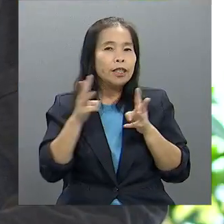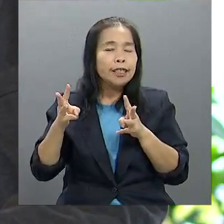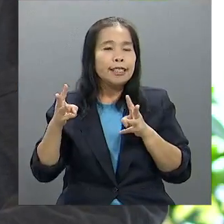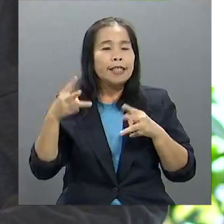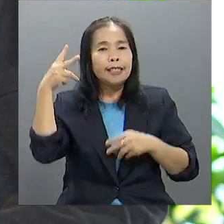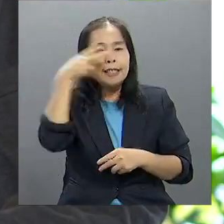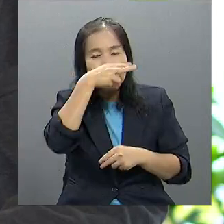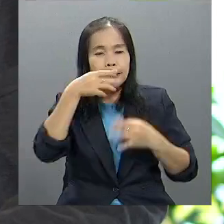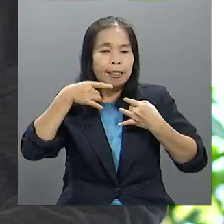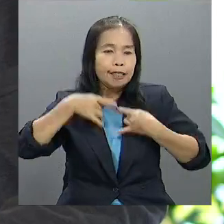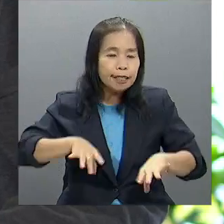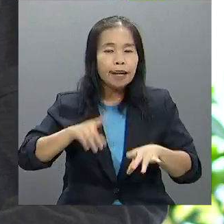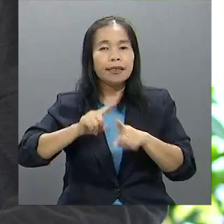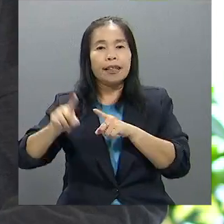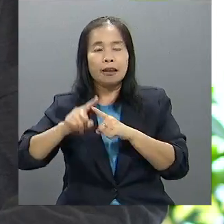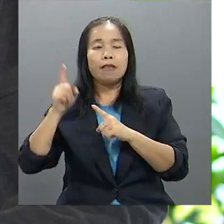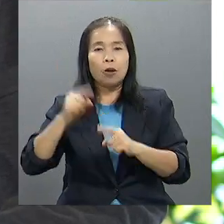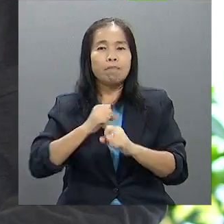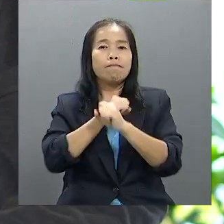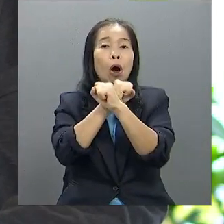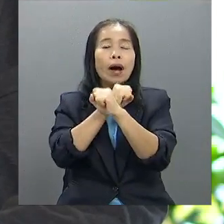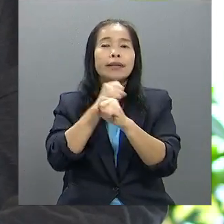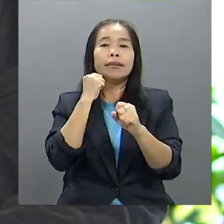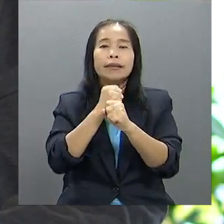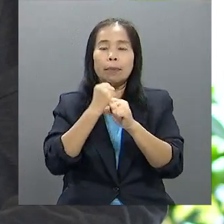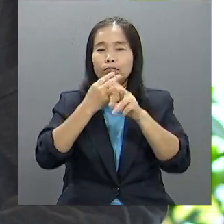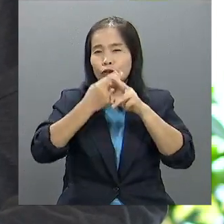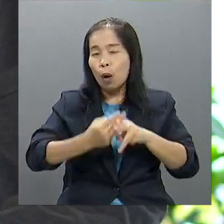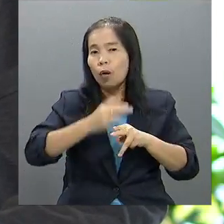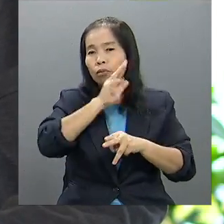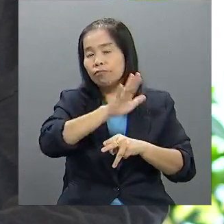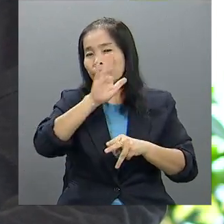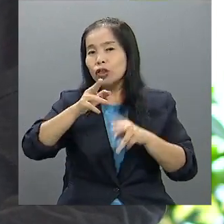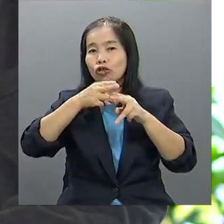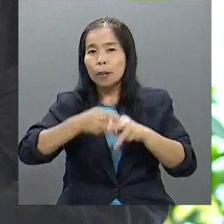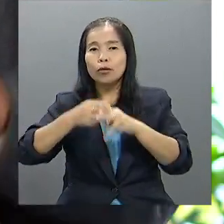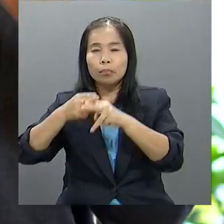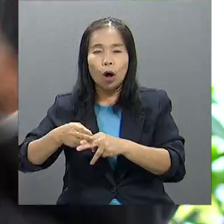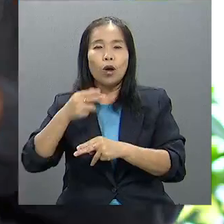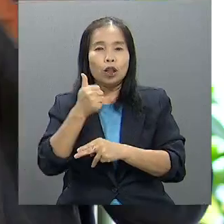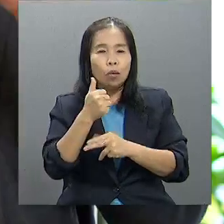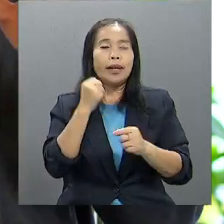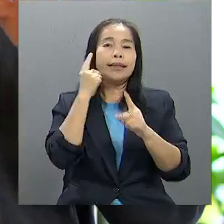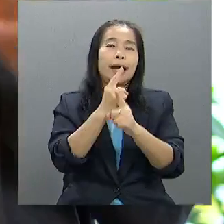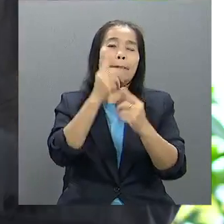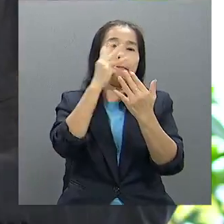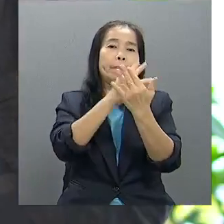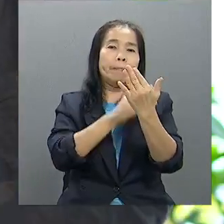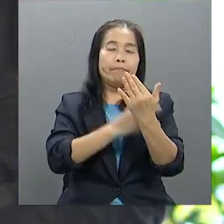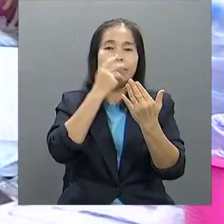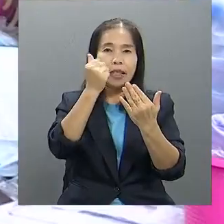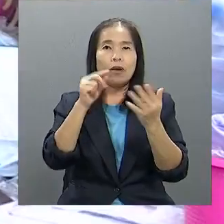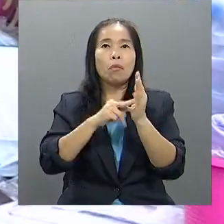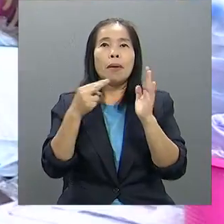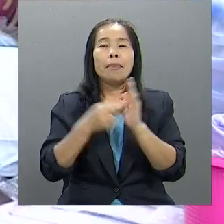ะนั้นทำเฉพาะที่จำเป็นทำเฉพาะที่ตรงตามหลักวิชาการจะทำให้ความเสียหายมีน้อย